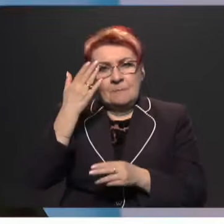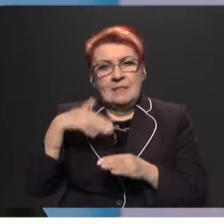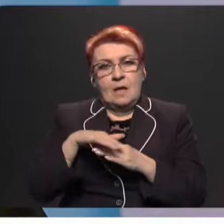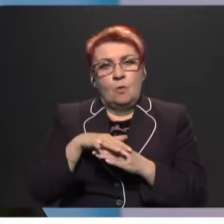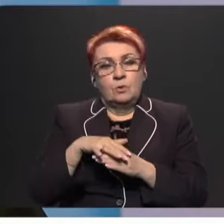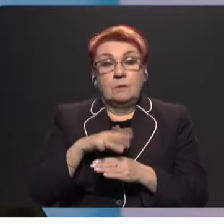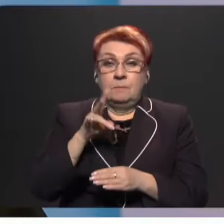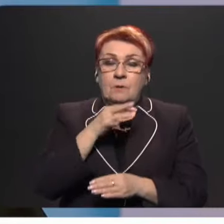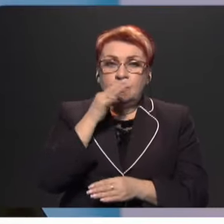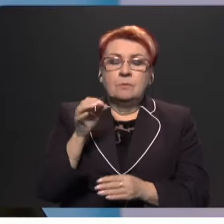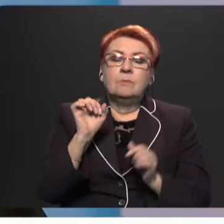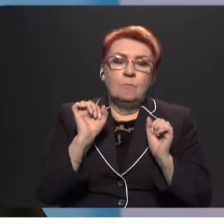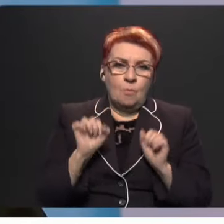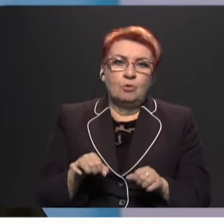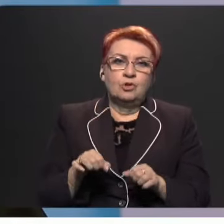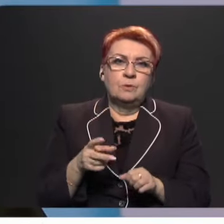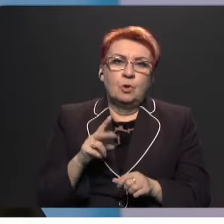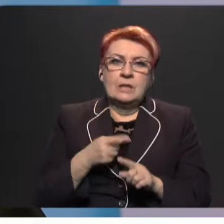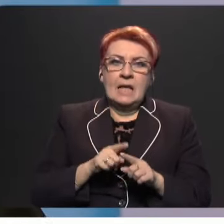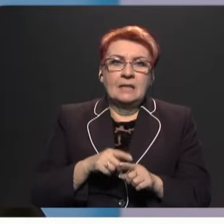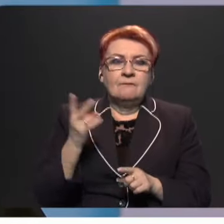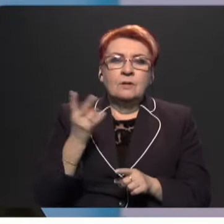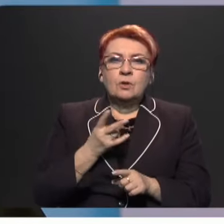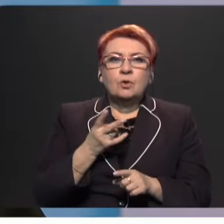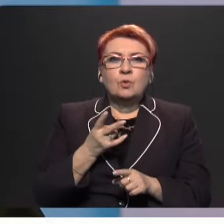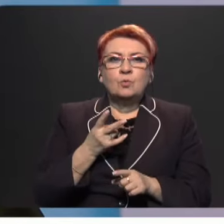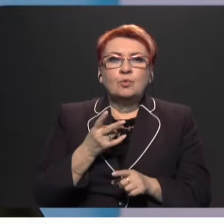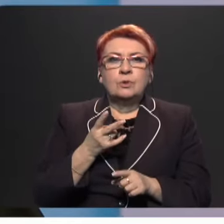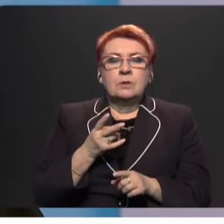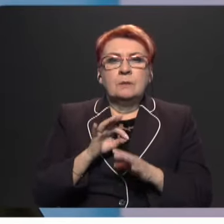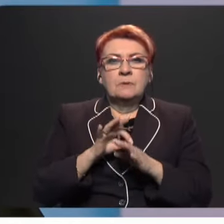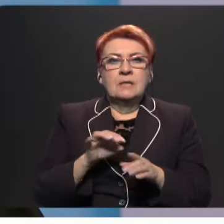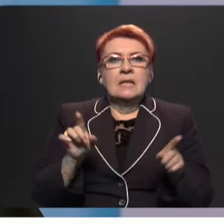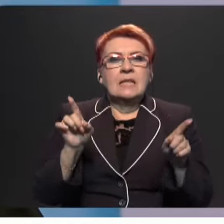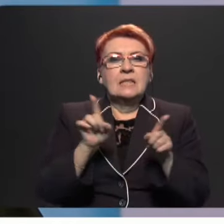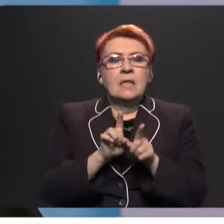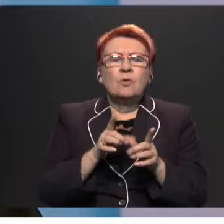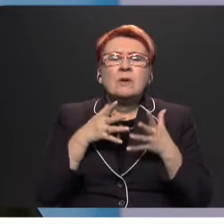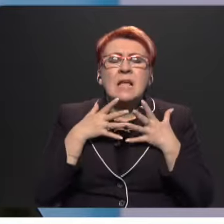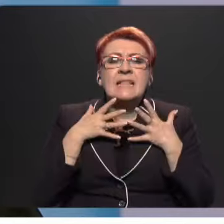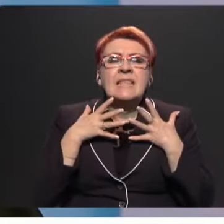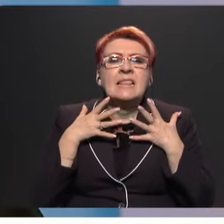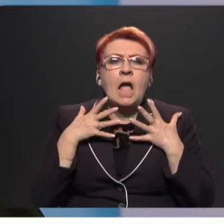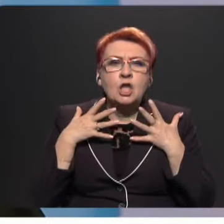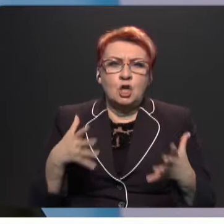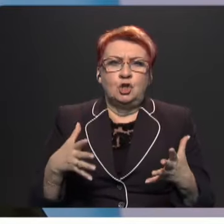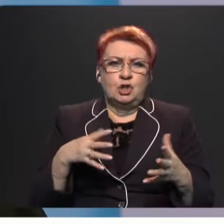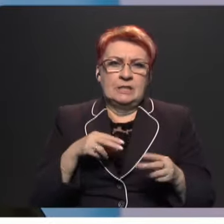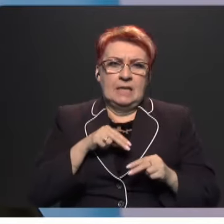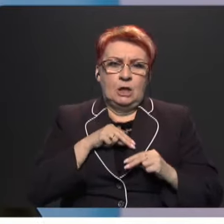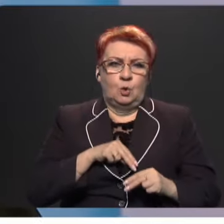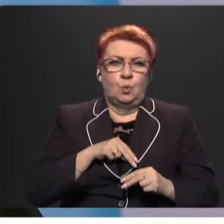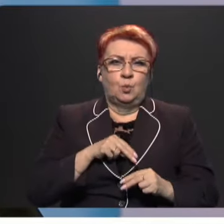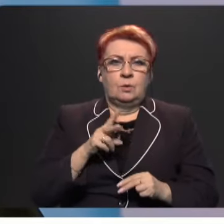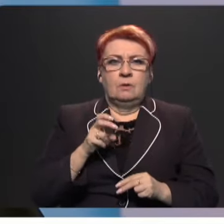Можем, но для этого надо провести такой же титанический труд, как